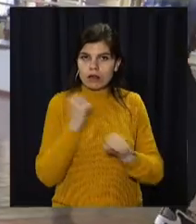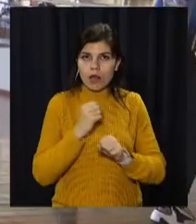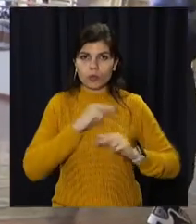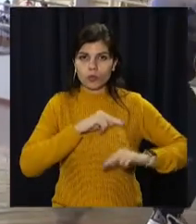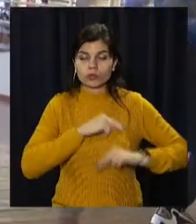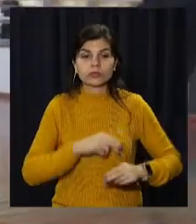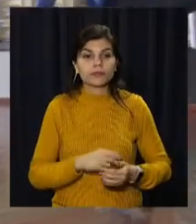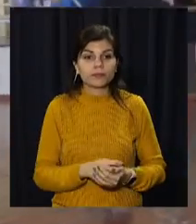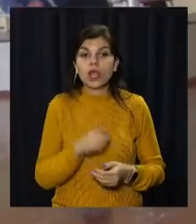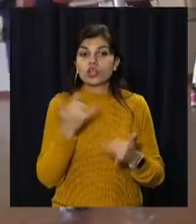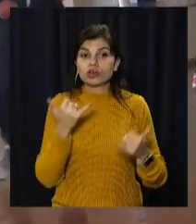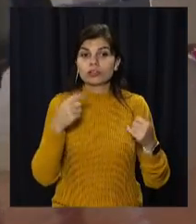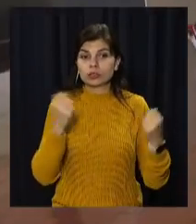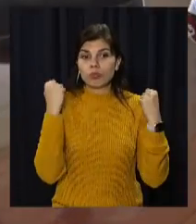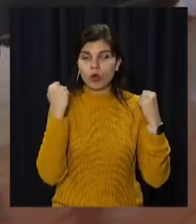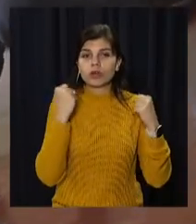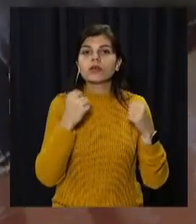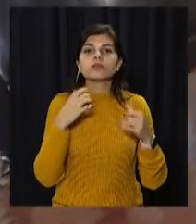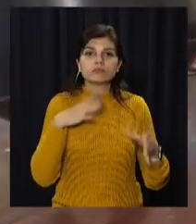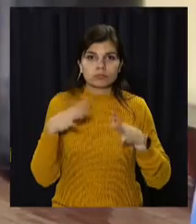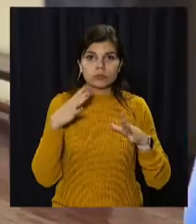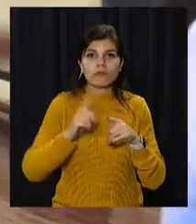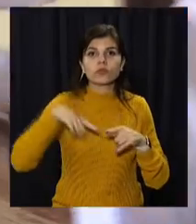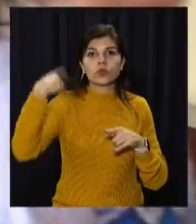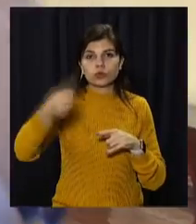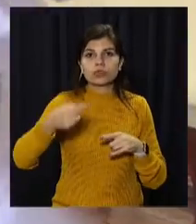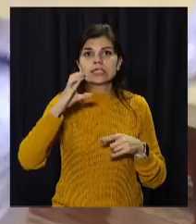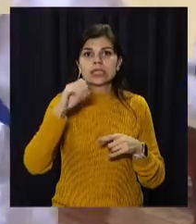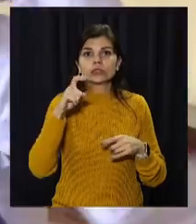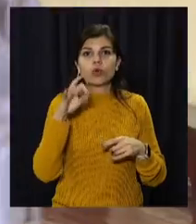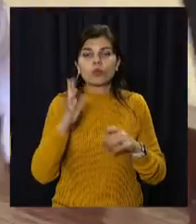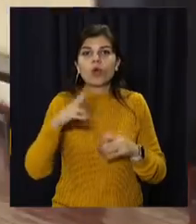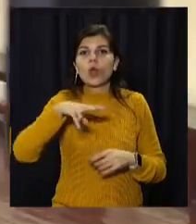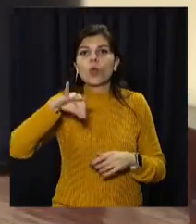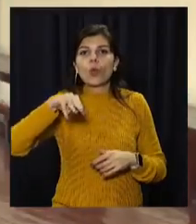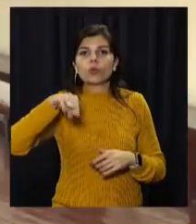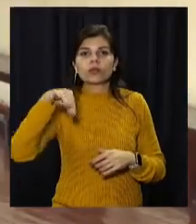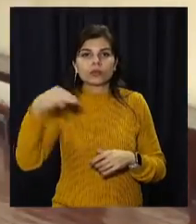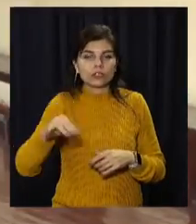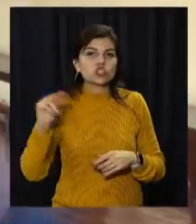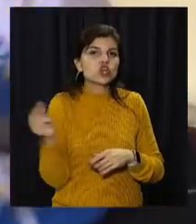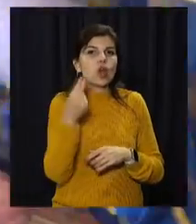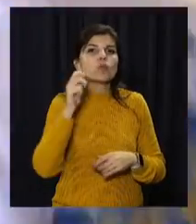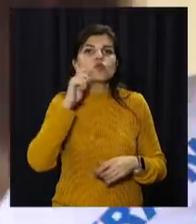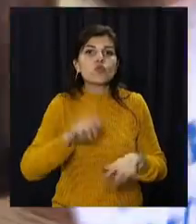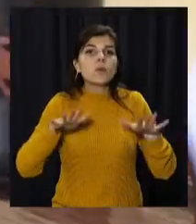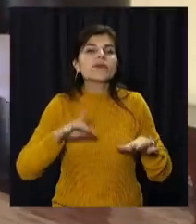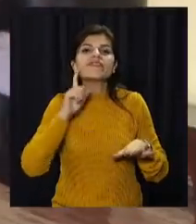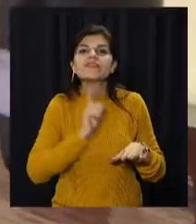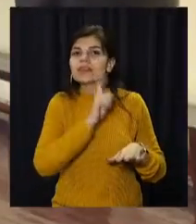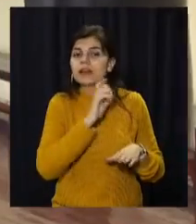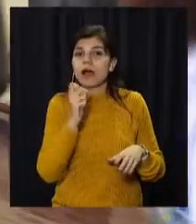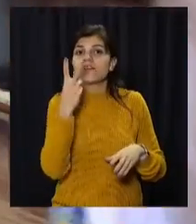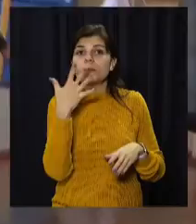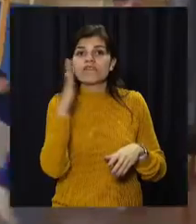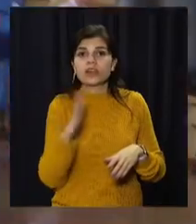спортсмени готуються вже до відповідальних стартів наступного сезону. У лютому пройде чемпіонат України у Вінниці, а з 25 березня